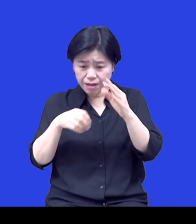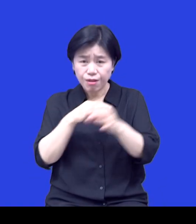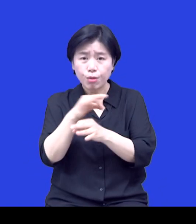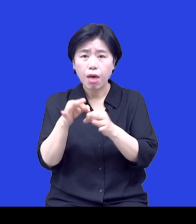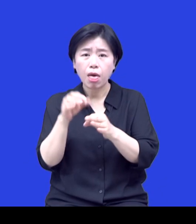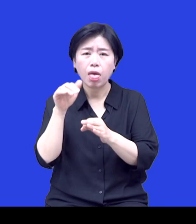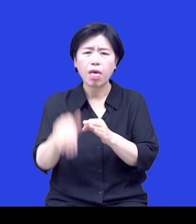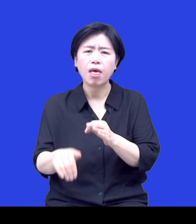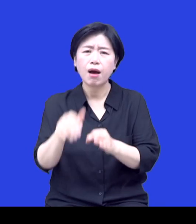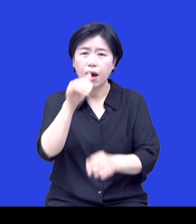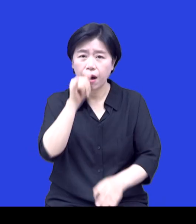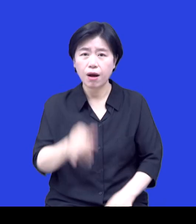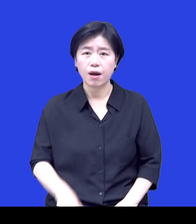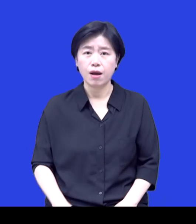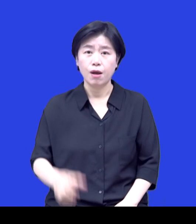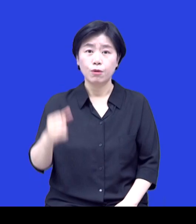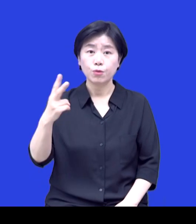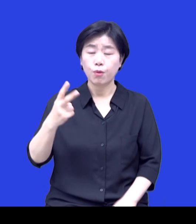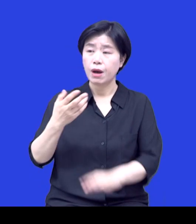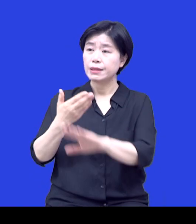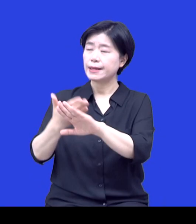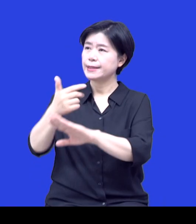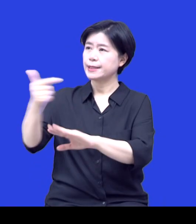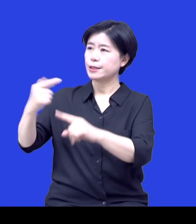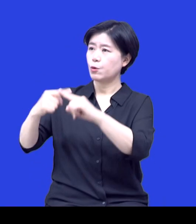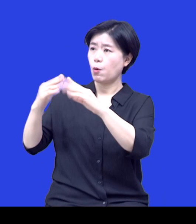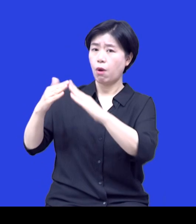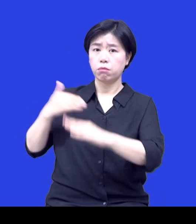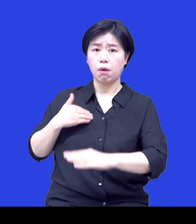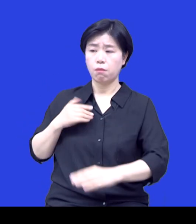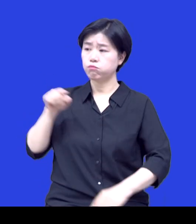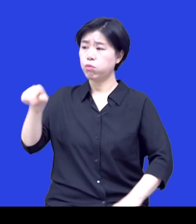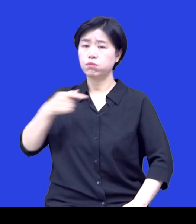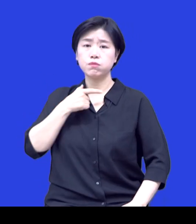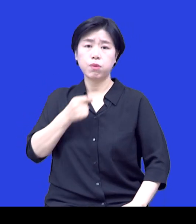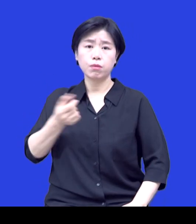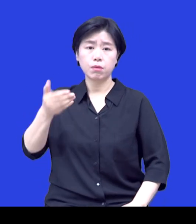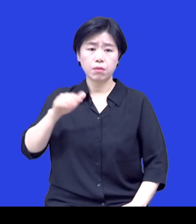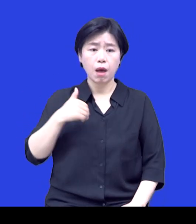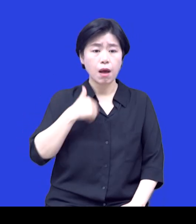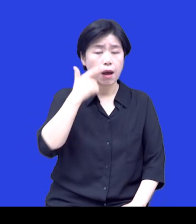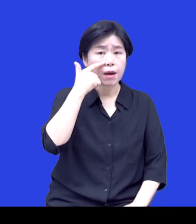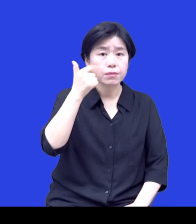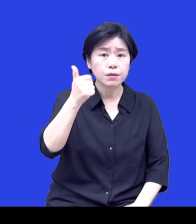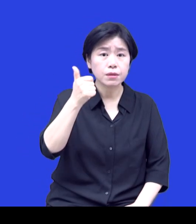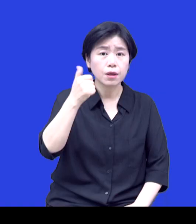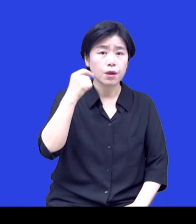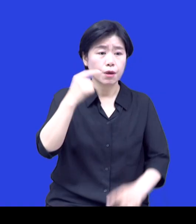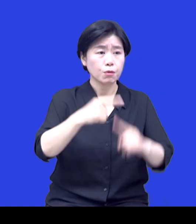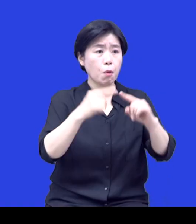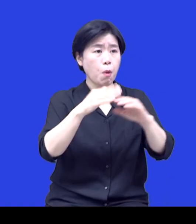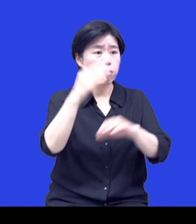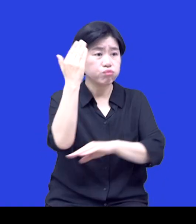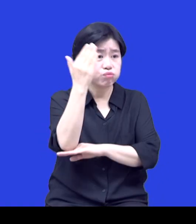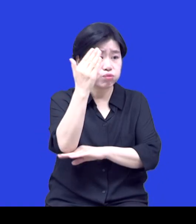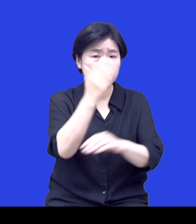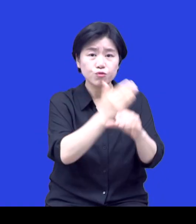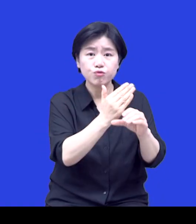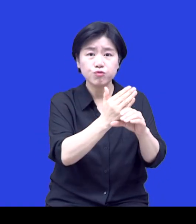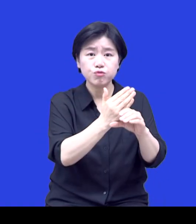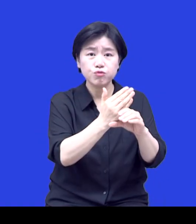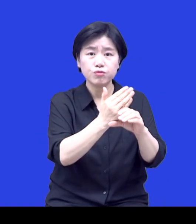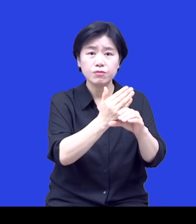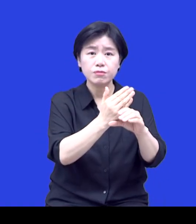그리고 좀 큰 교회를 가고 싶어도 목사들이 다른 교회 갈 수 못 없잖아요. 가잖아요. 그래서 약간 야매로 야매라 그래야 되나? 친구